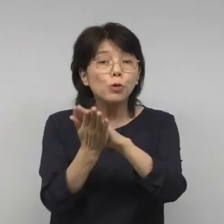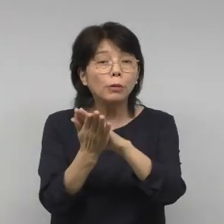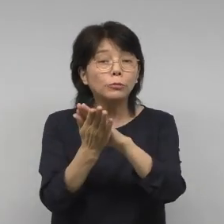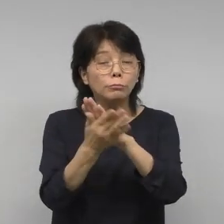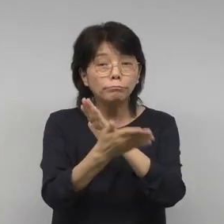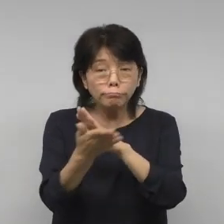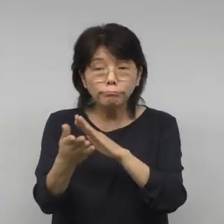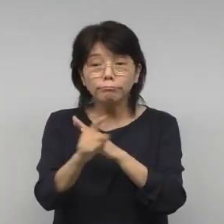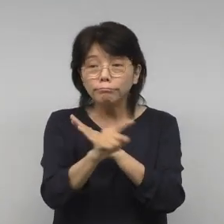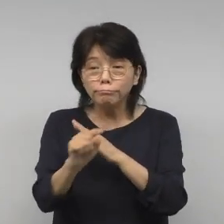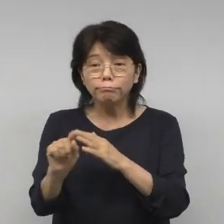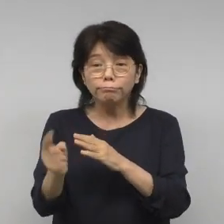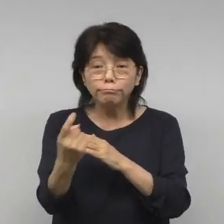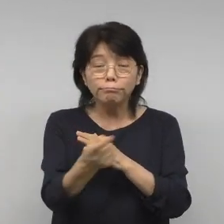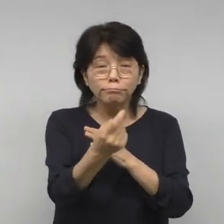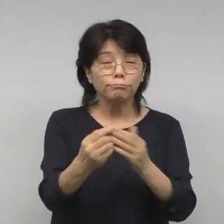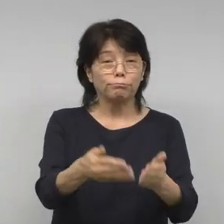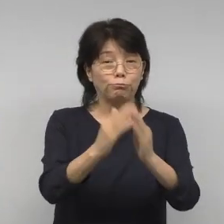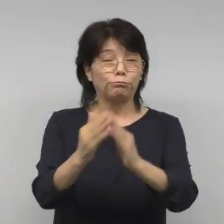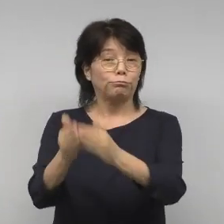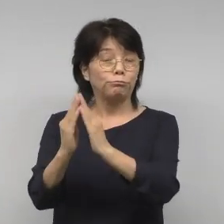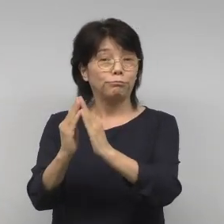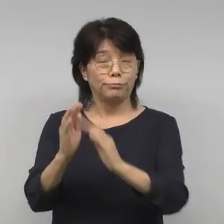しているところであります。